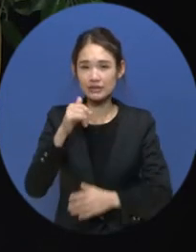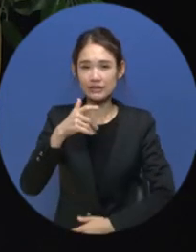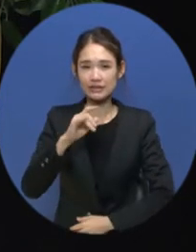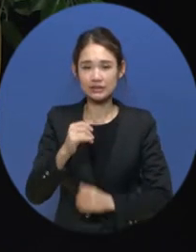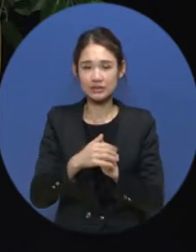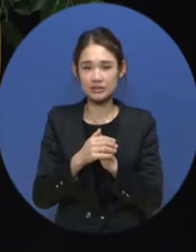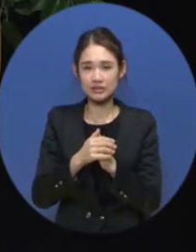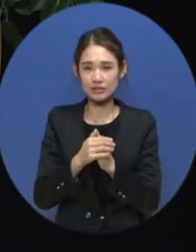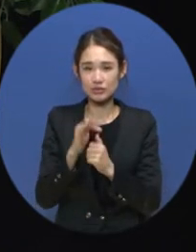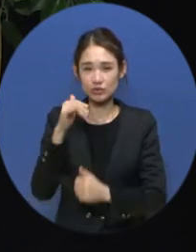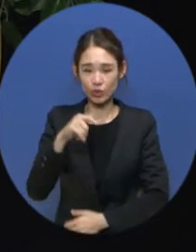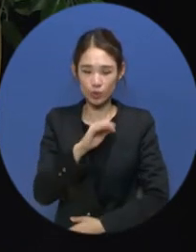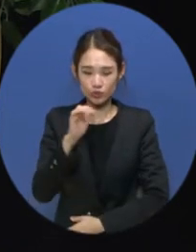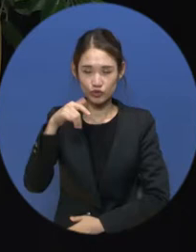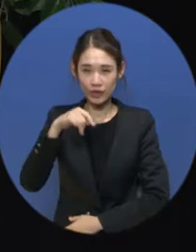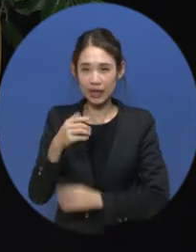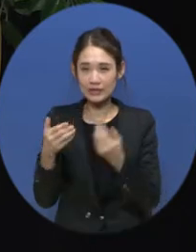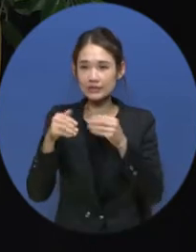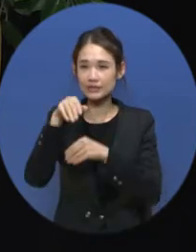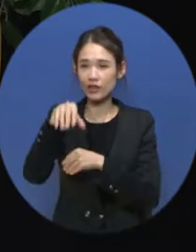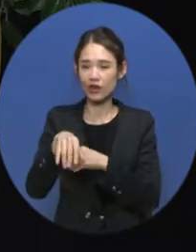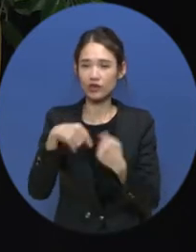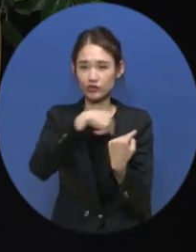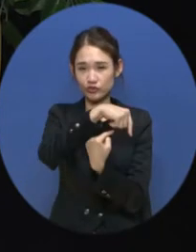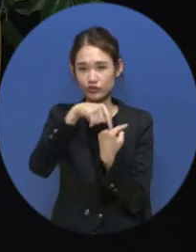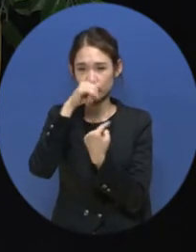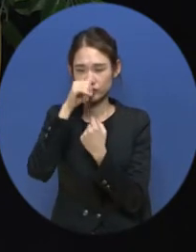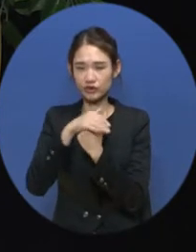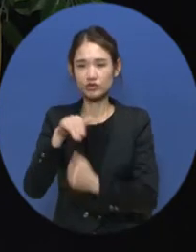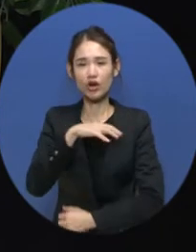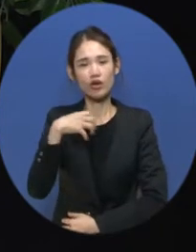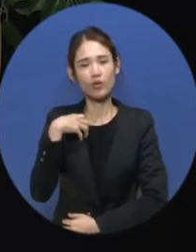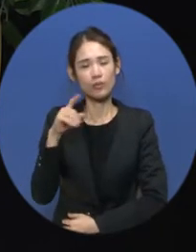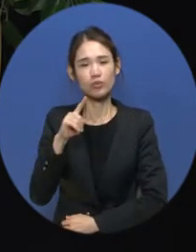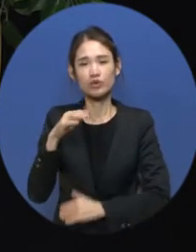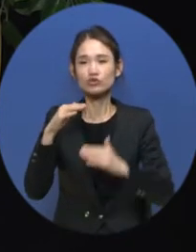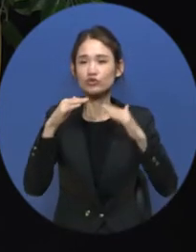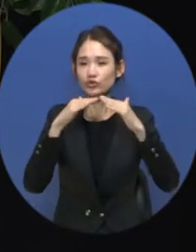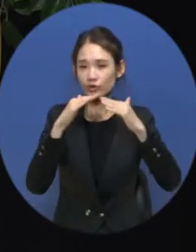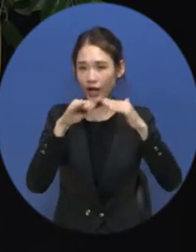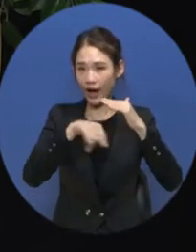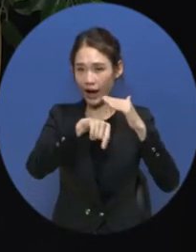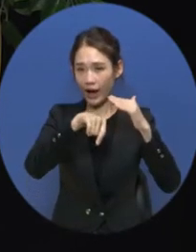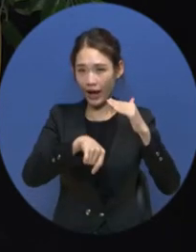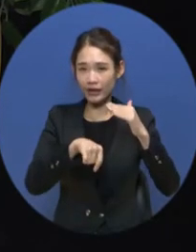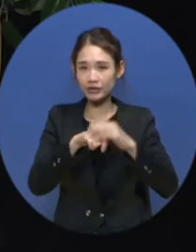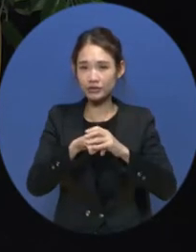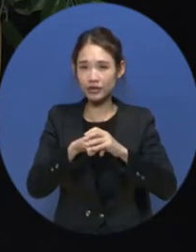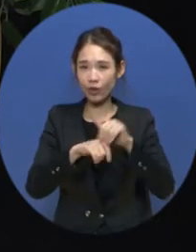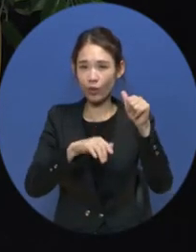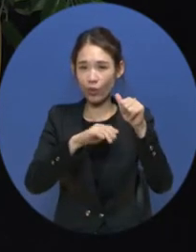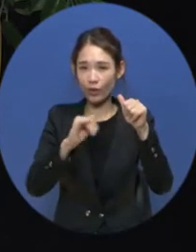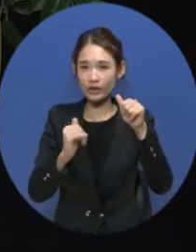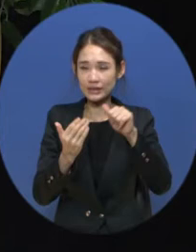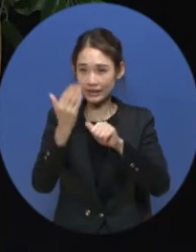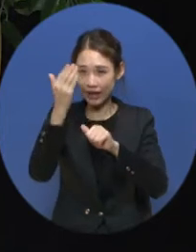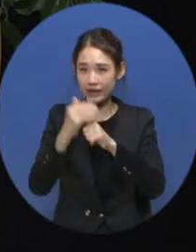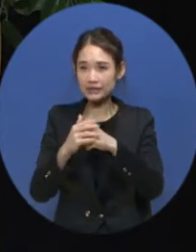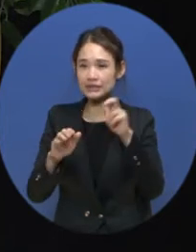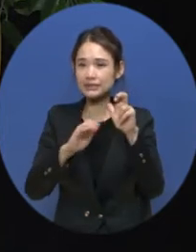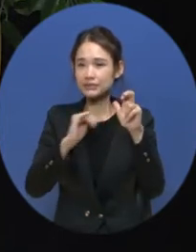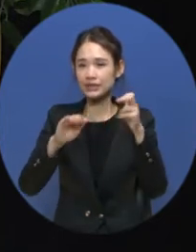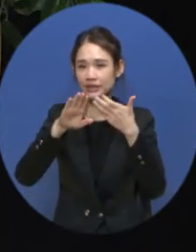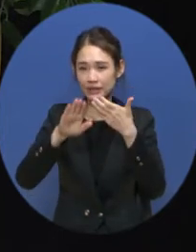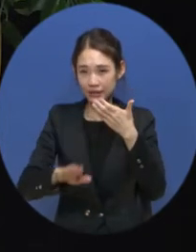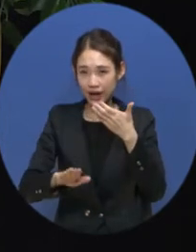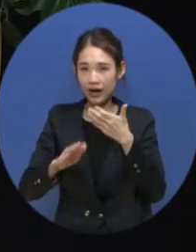노유자 시설에서 하는 민간 어린이집이 있고 자 저희처럼 주택에서 20인 이하, 5인 이상에서